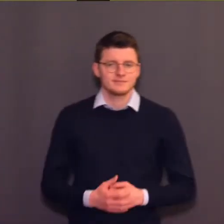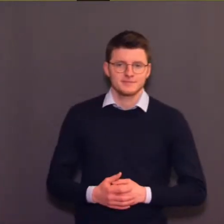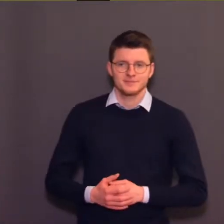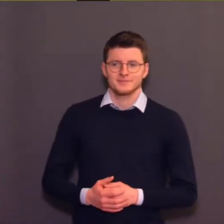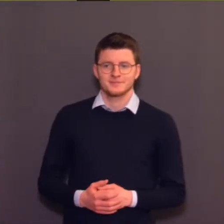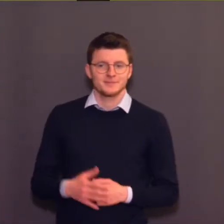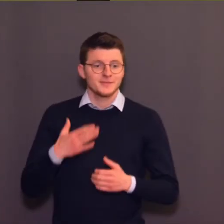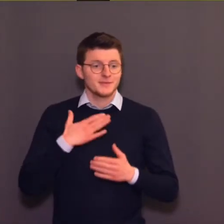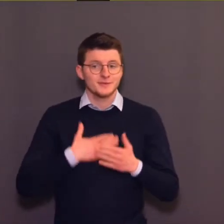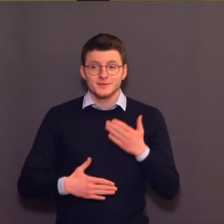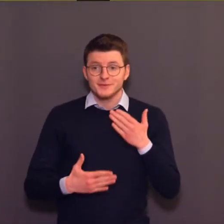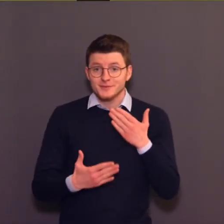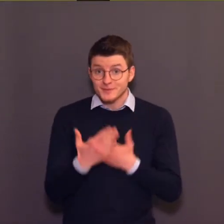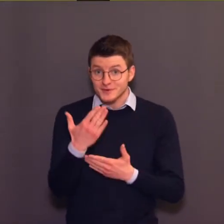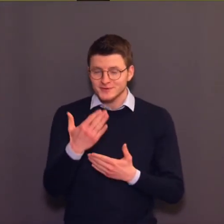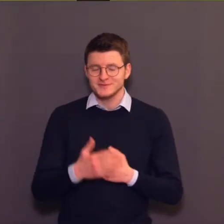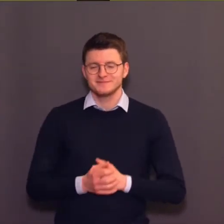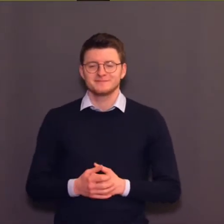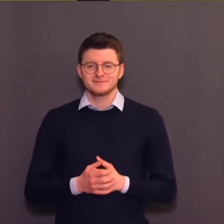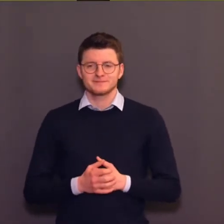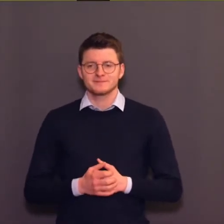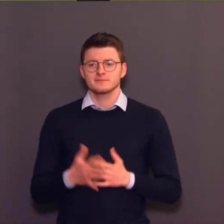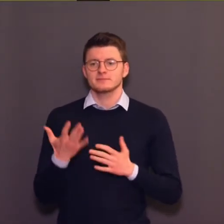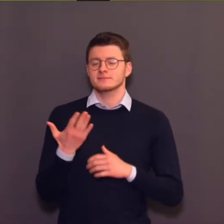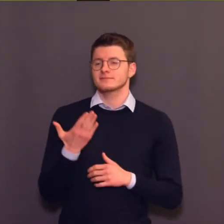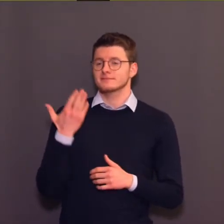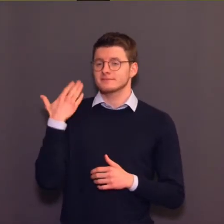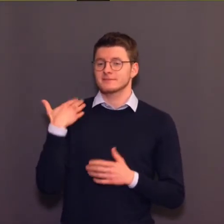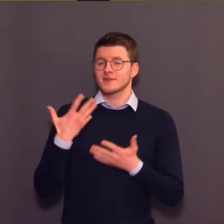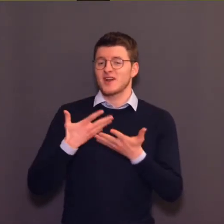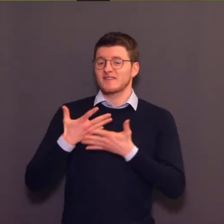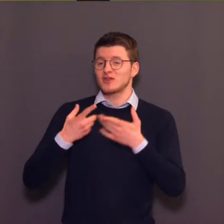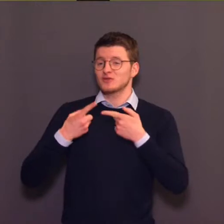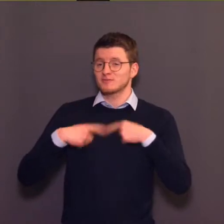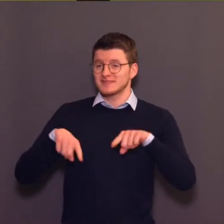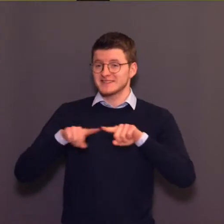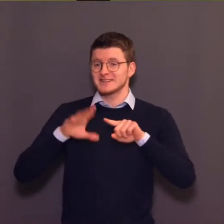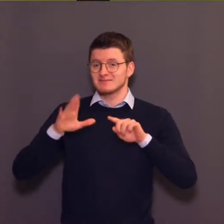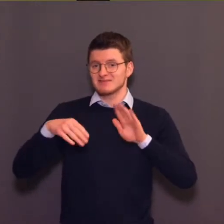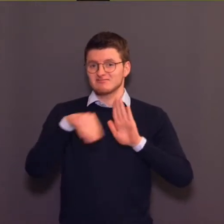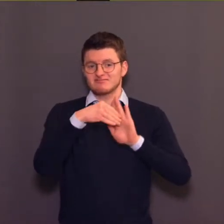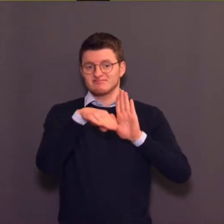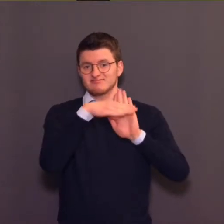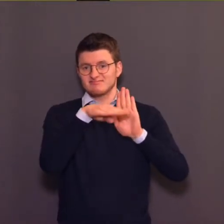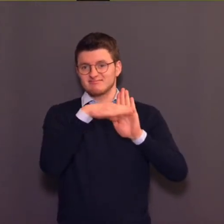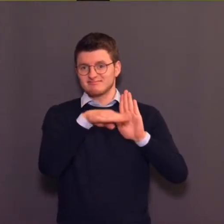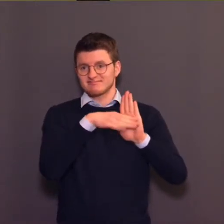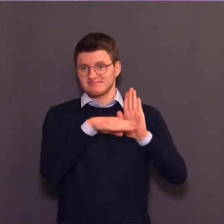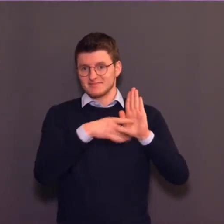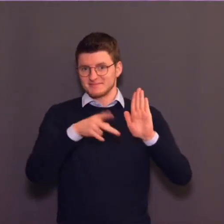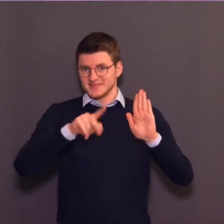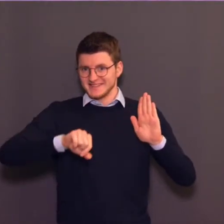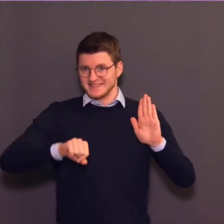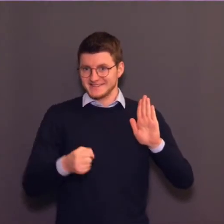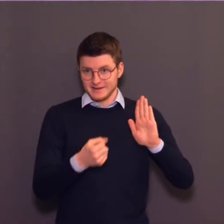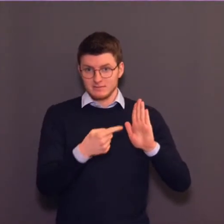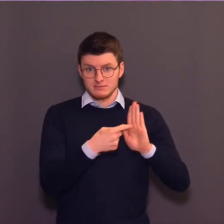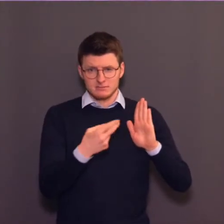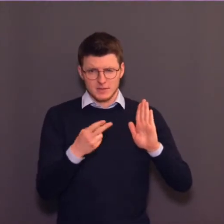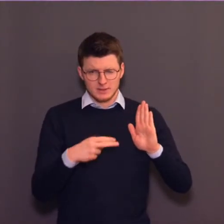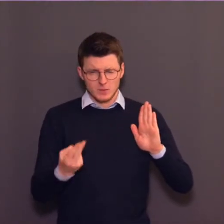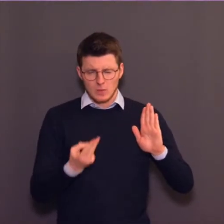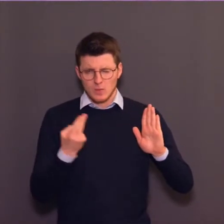Goedemorgen. De noodzakelijke verstrengingen die deze week zijn genomen door het overlegcomité zijn voor iedereen een